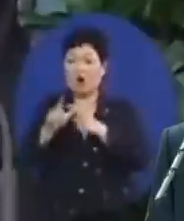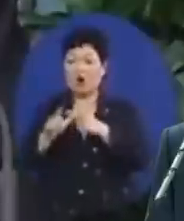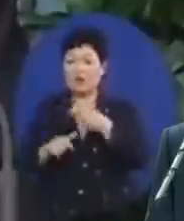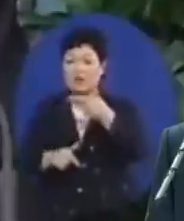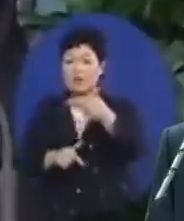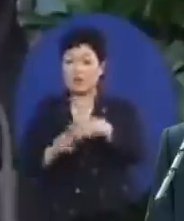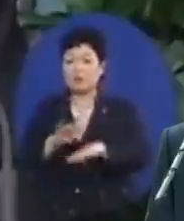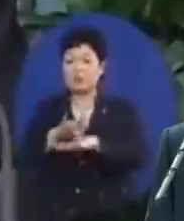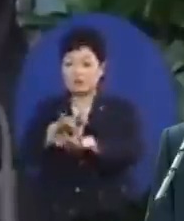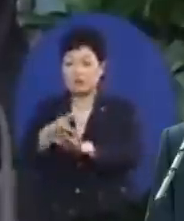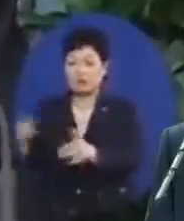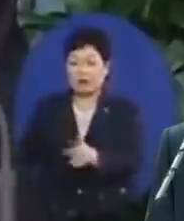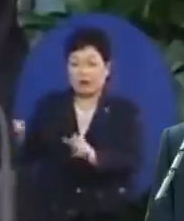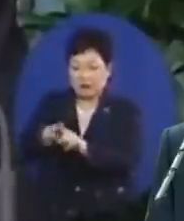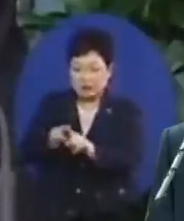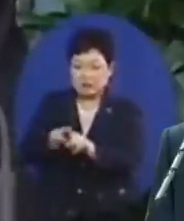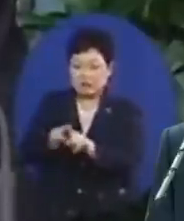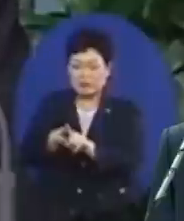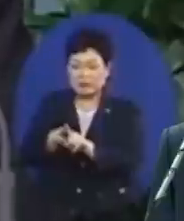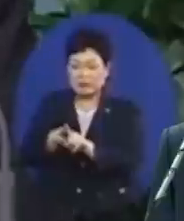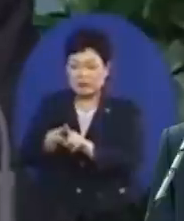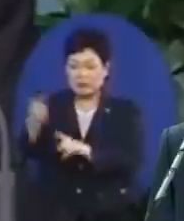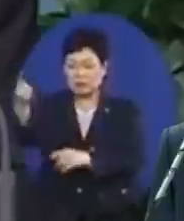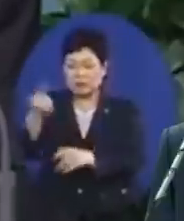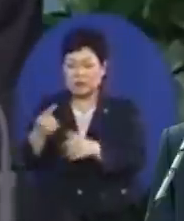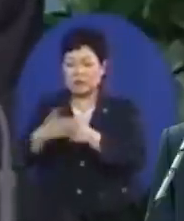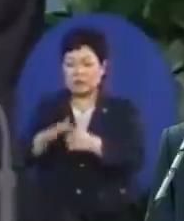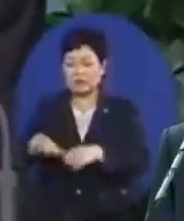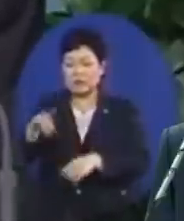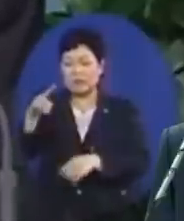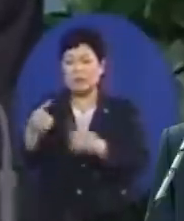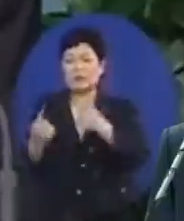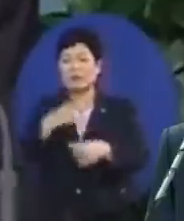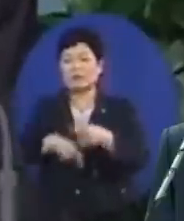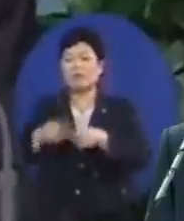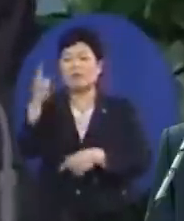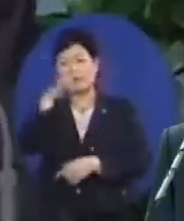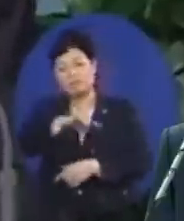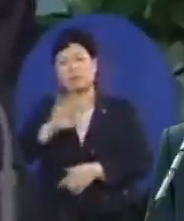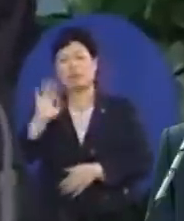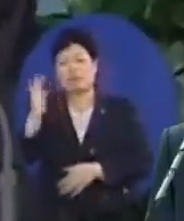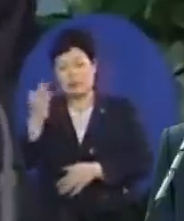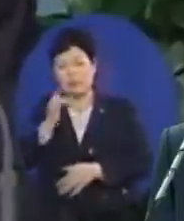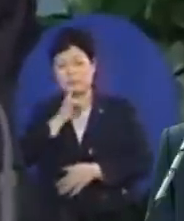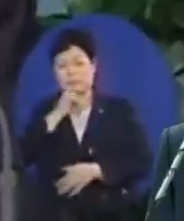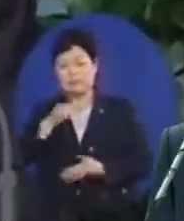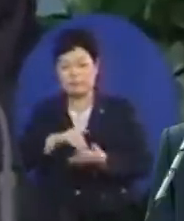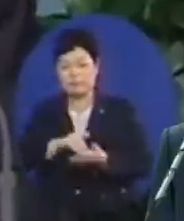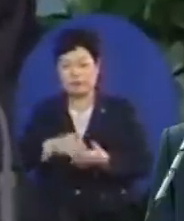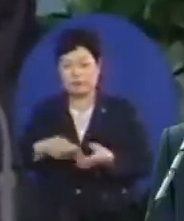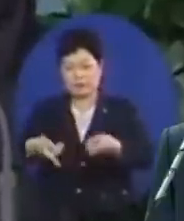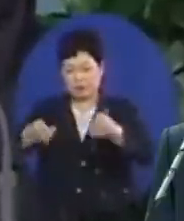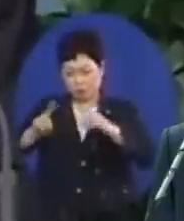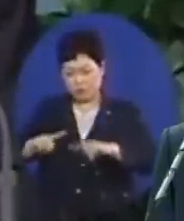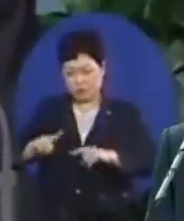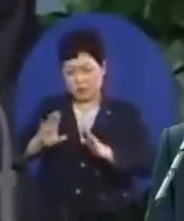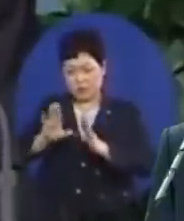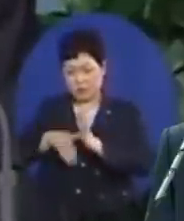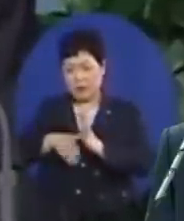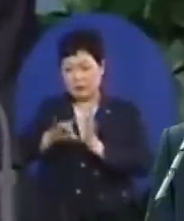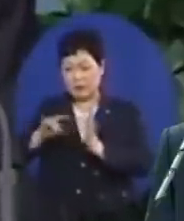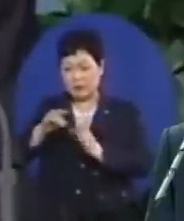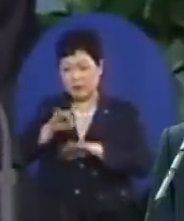와서 들어가서 집으로 삼기 때문에 나중에 형편이 처음보다 더 나빠지는 것입니다. 들어오는 쪽쪽 잡아내야